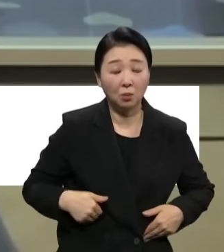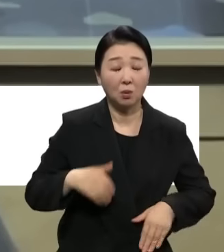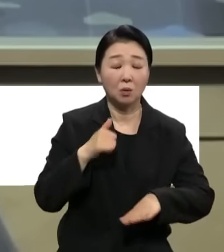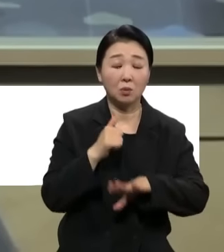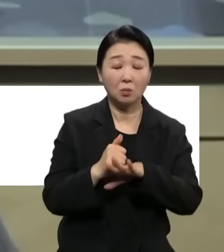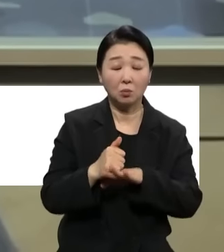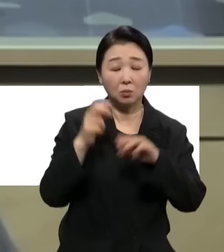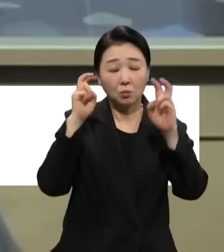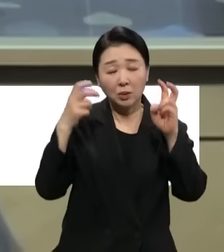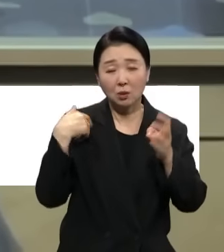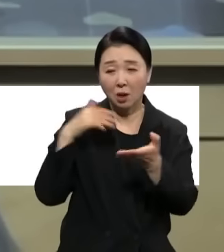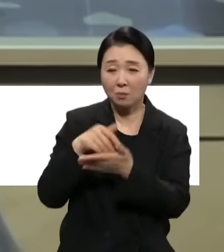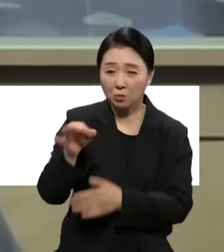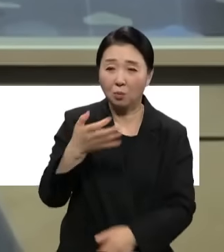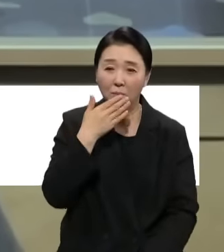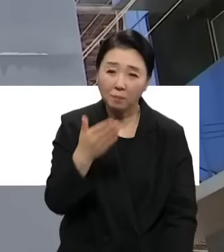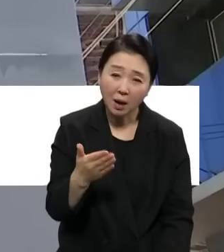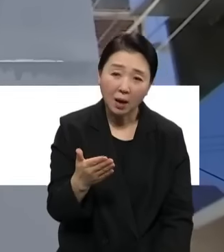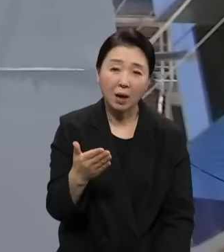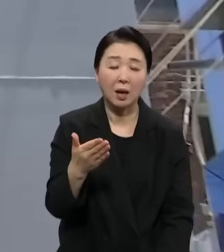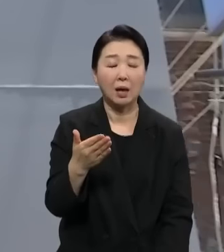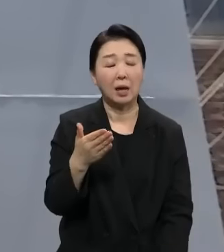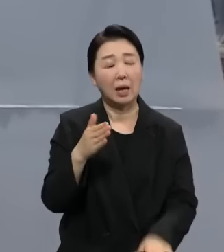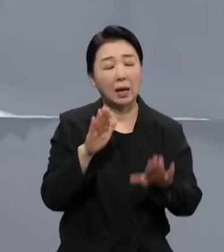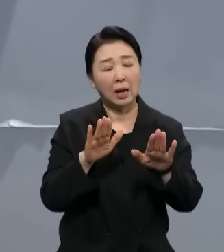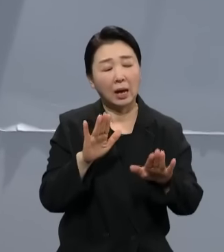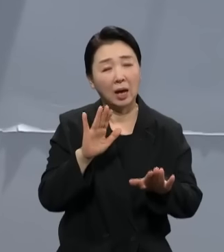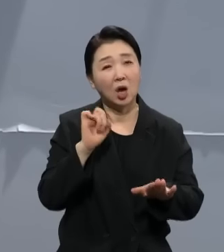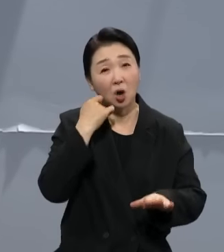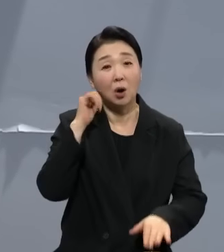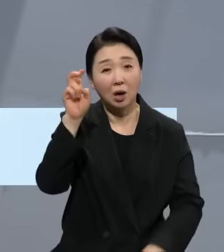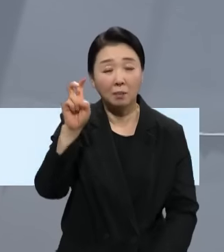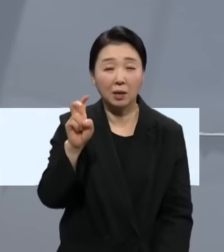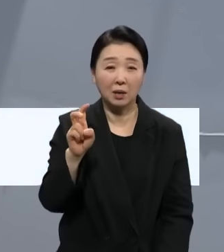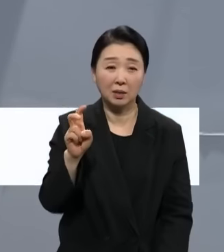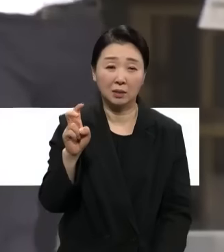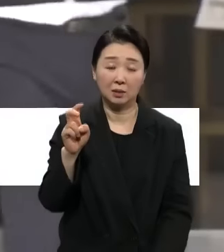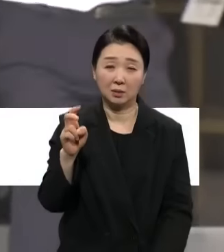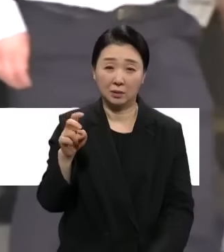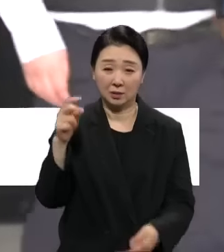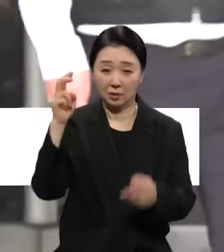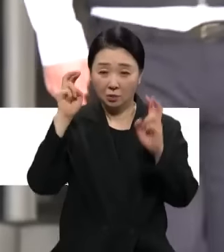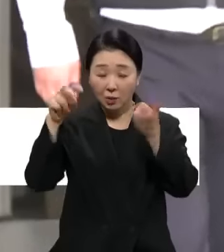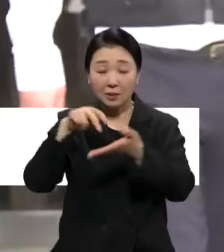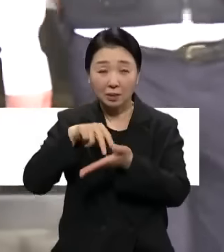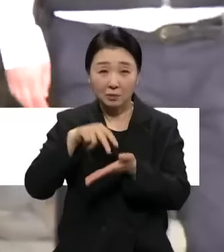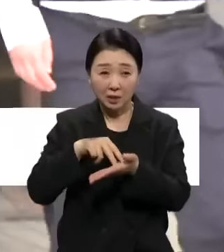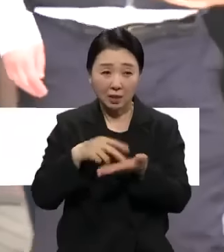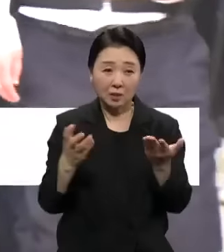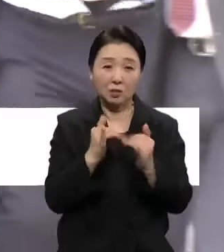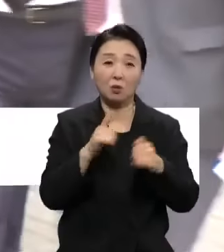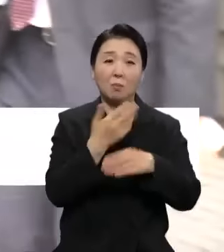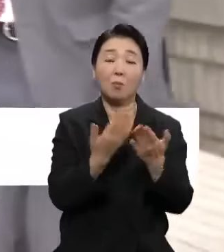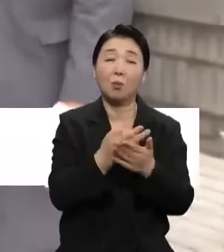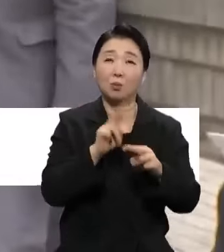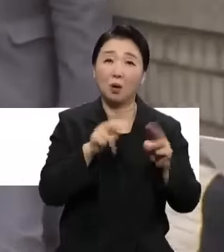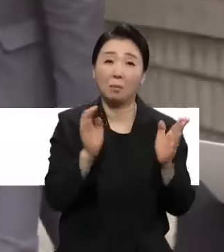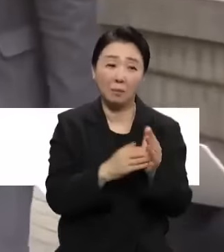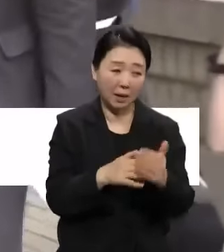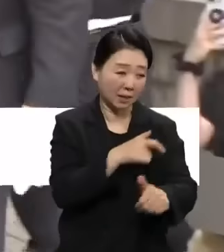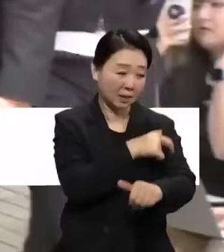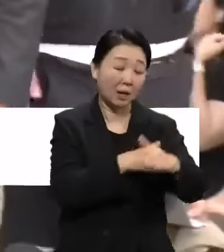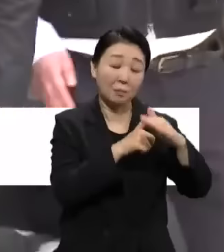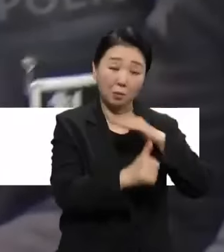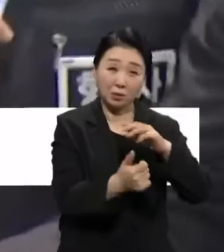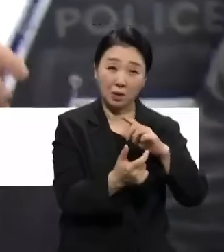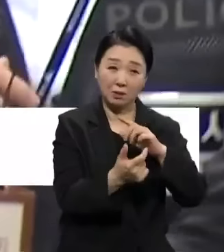회사 재정이 되느냐 상당히 힘들겠죠. 소속사 측은 임직원은 모두 퇴사하고 대표이사는 변경한 뒤 소속